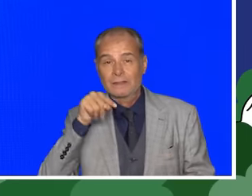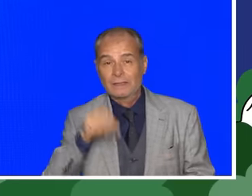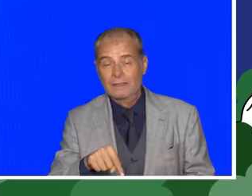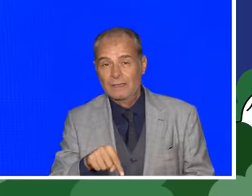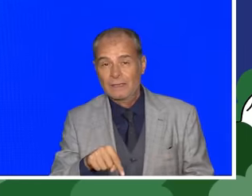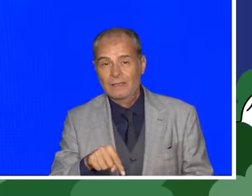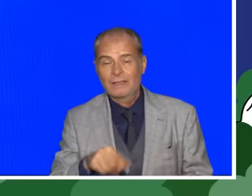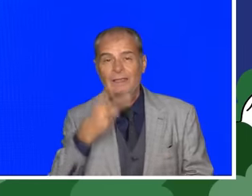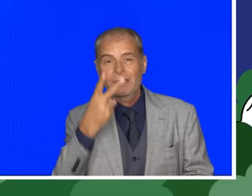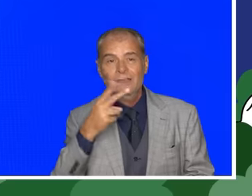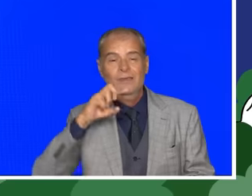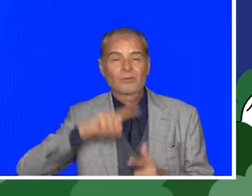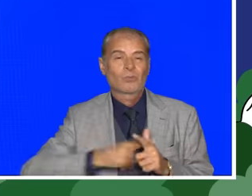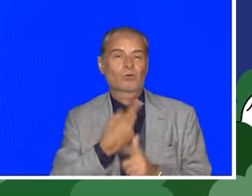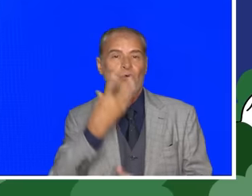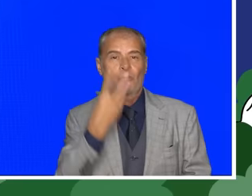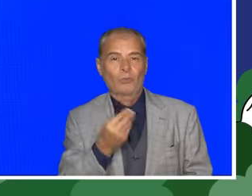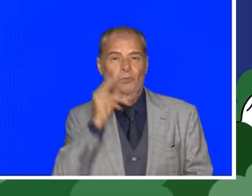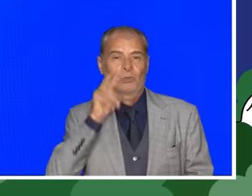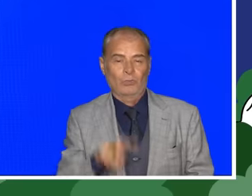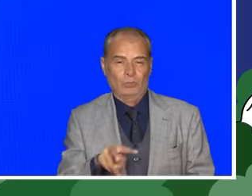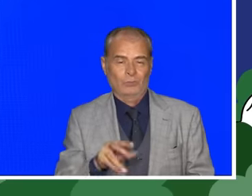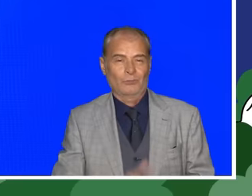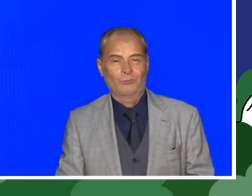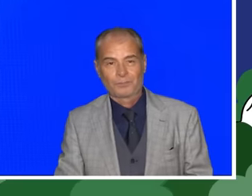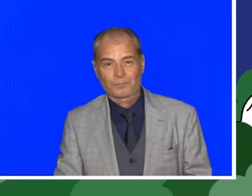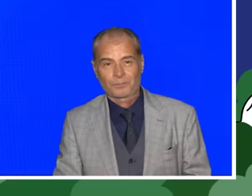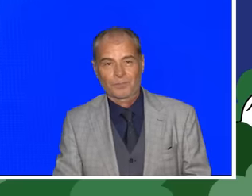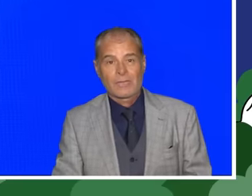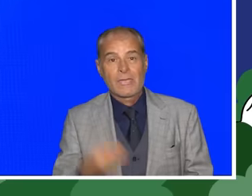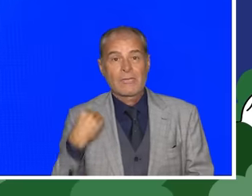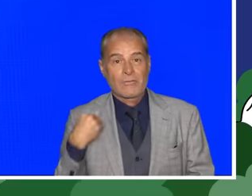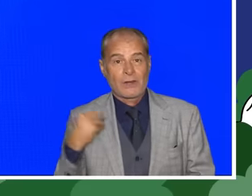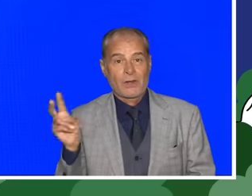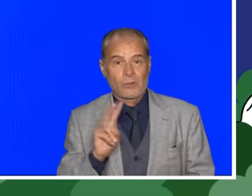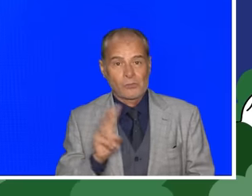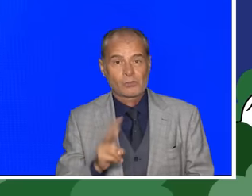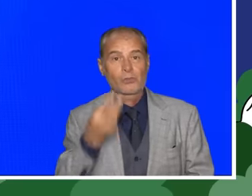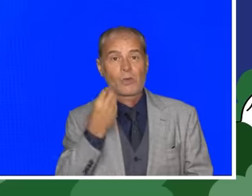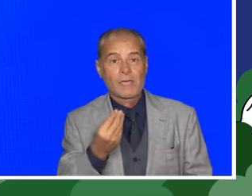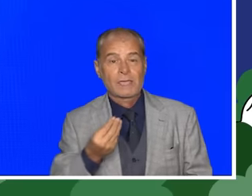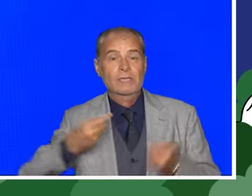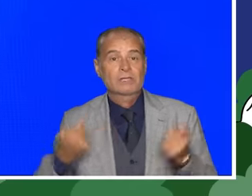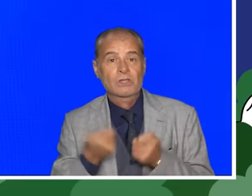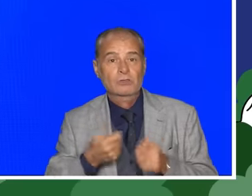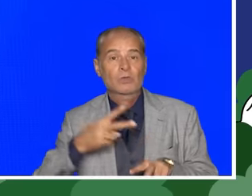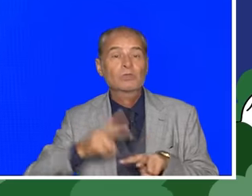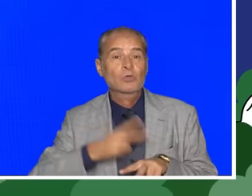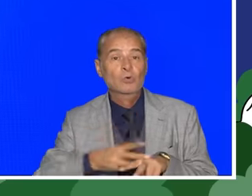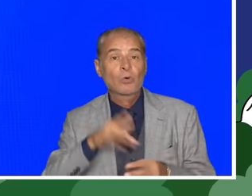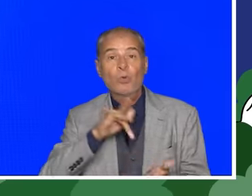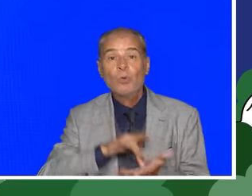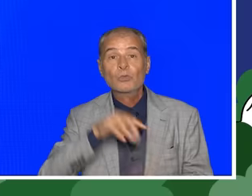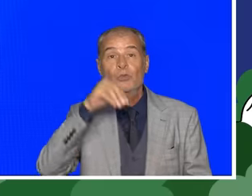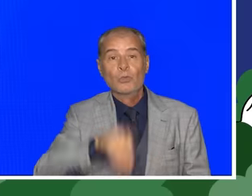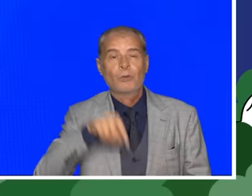alanında iki proje olduğunu görüyoruz yenilikçi iyi uygulama örneklerini ortaya